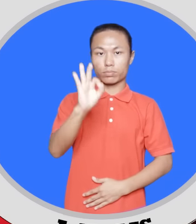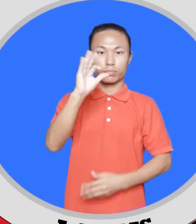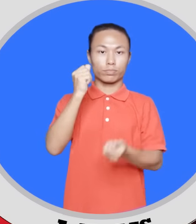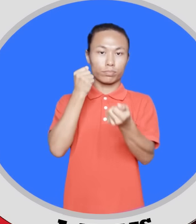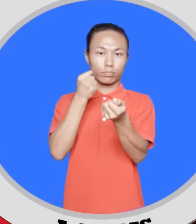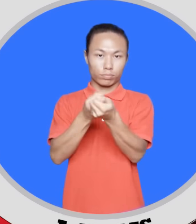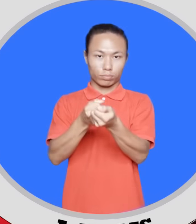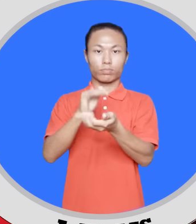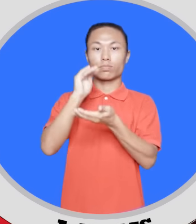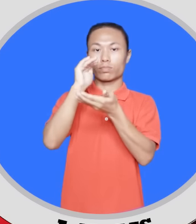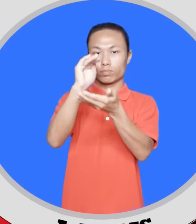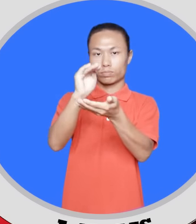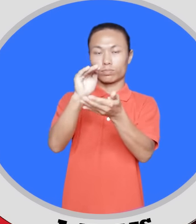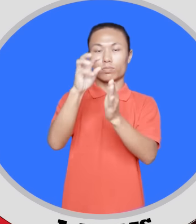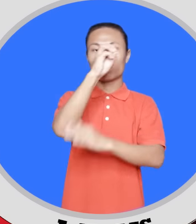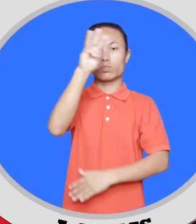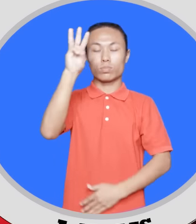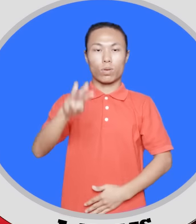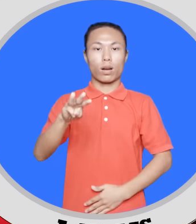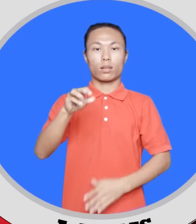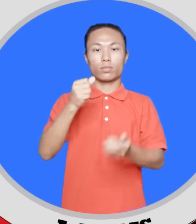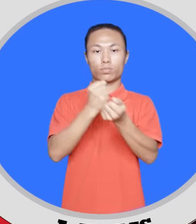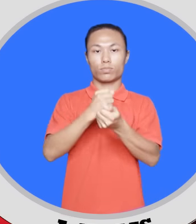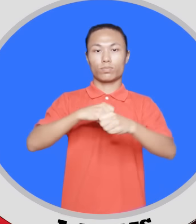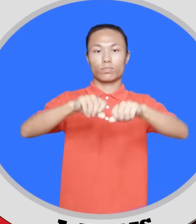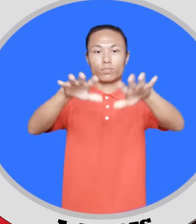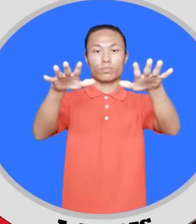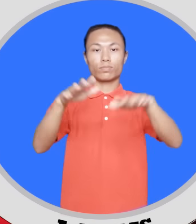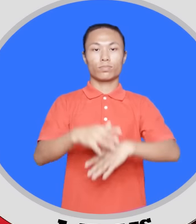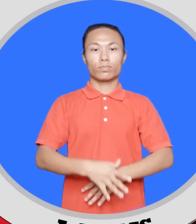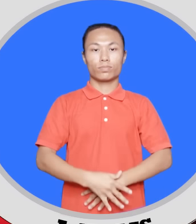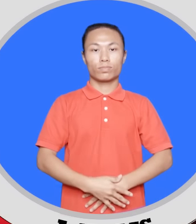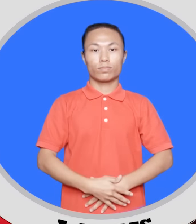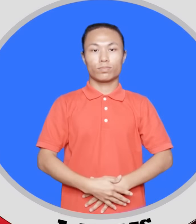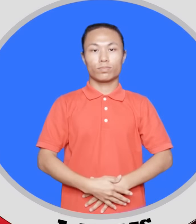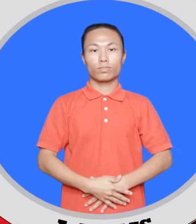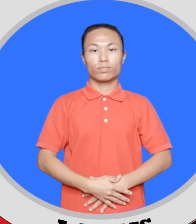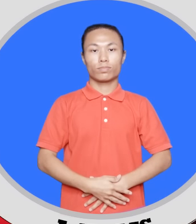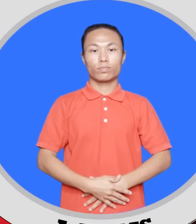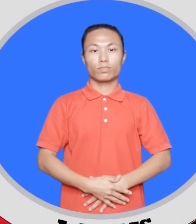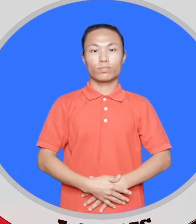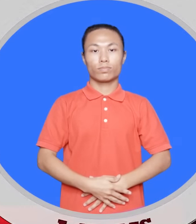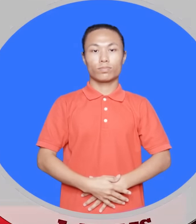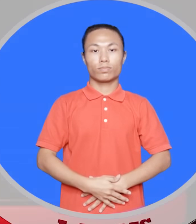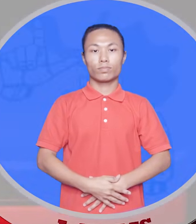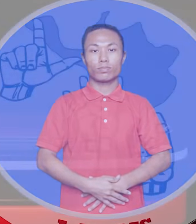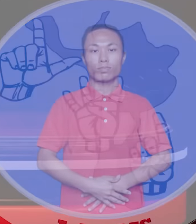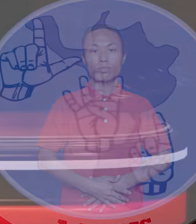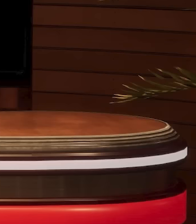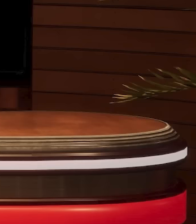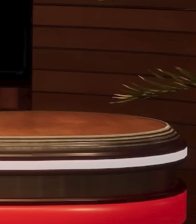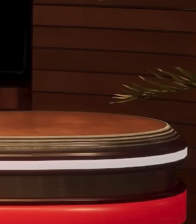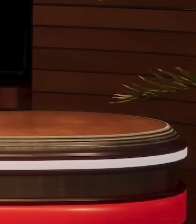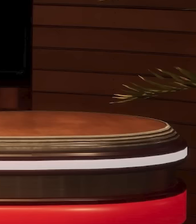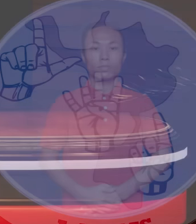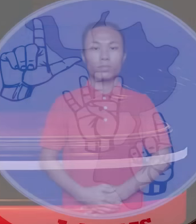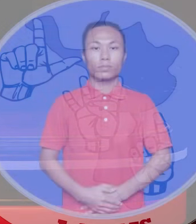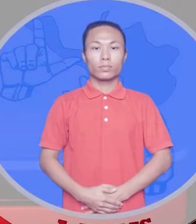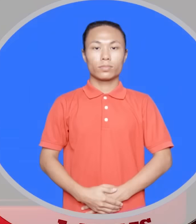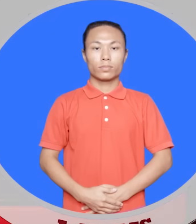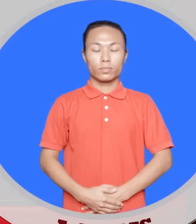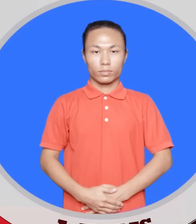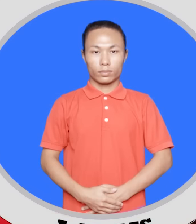လျောက်လက်နက်ချပြီးအလင်းဝင်ရောက်လာသူတွေအတွက်အသက်အမခံချက်အပြည့်ဝပေးပြီးစုချင်းငွေချင်းမြင့်ချင်းဆိုင်ရာပြဋ္ဌာန်းချက်တွေကိုမြန်မာ